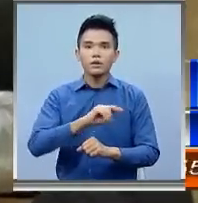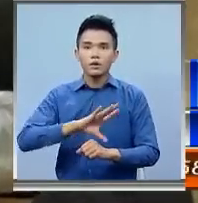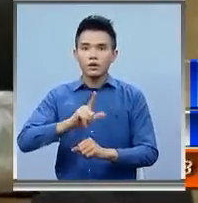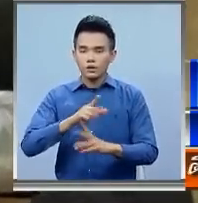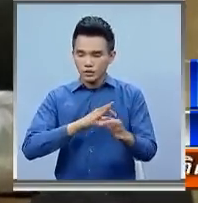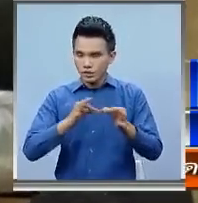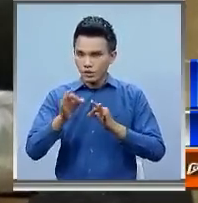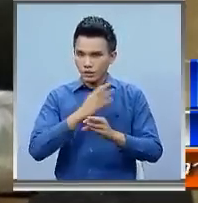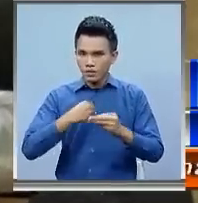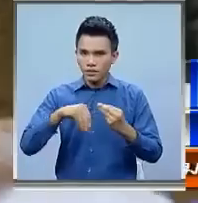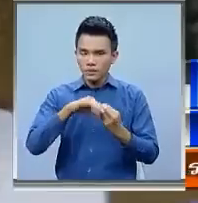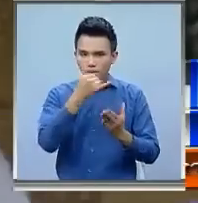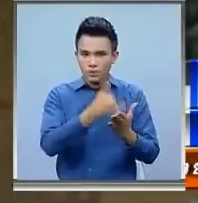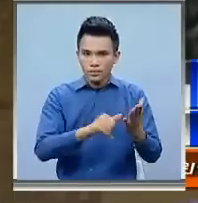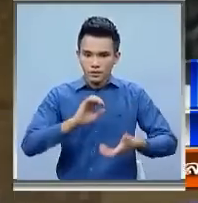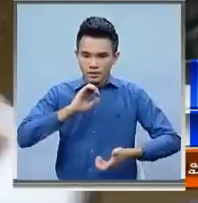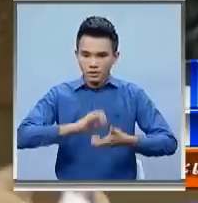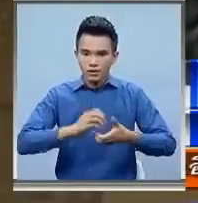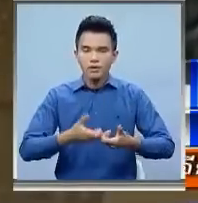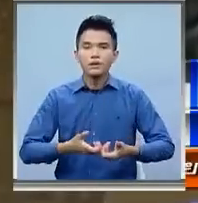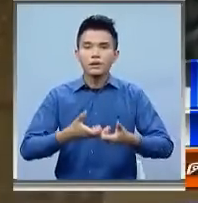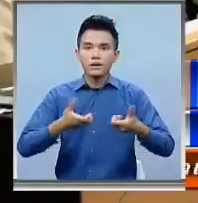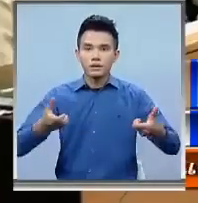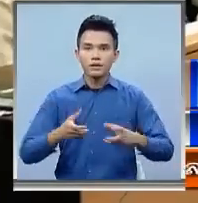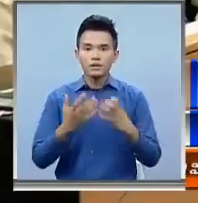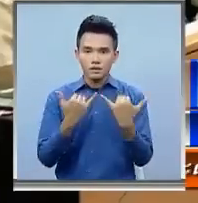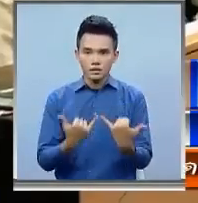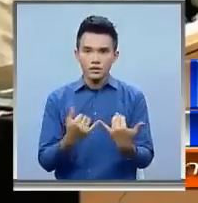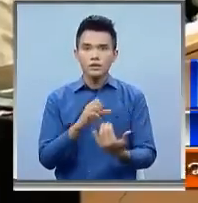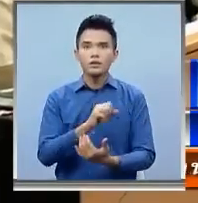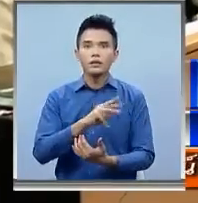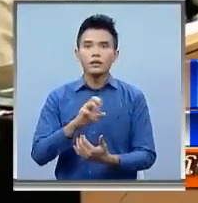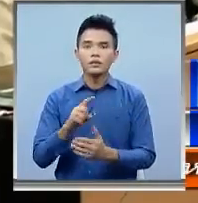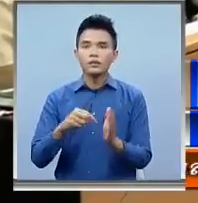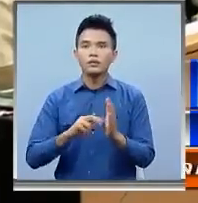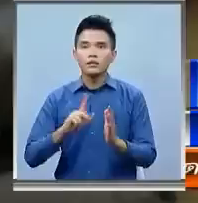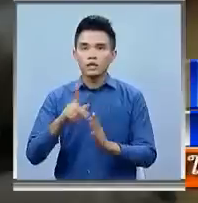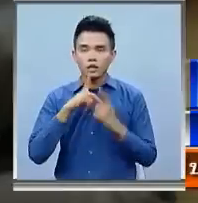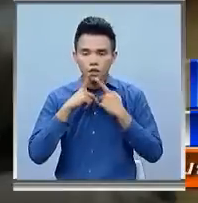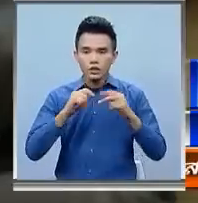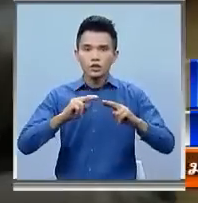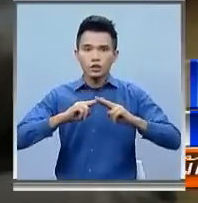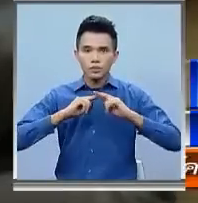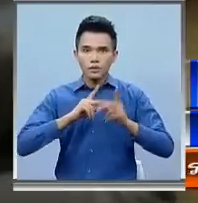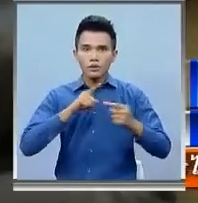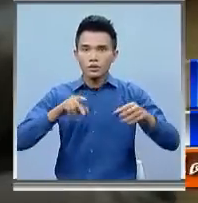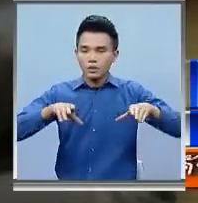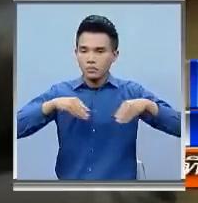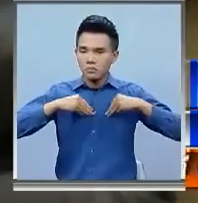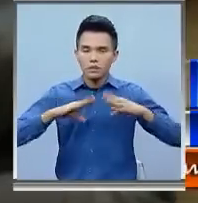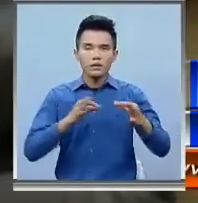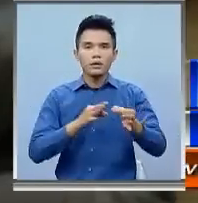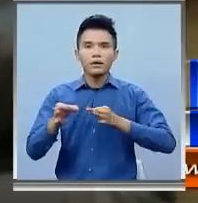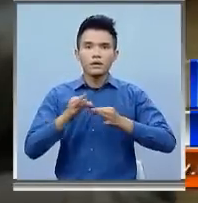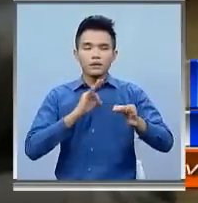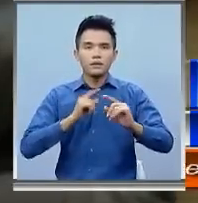กระทำผิดกับเรื่องความปรองดองออกจากกันขณะที่นายสมศักดิ์ได้ตอบข้อซักถามด้วยตนเองหลังปฏิเสธชี้แจงในชั้นแถลงเปิด